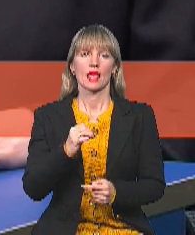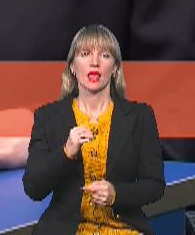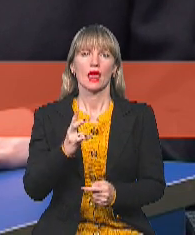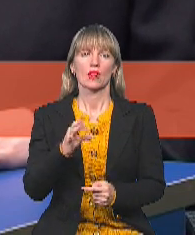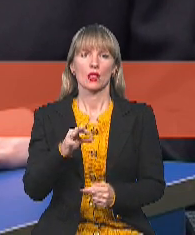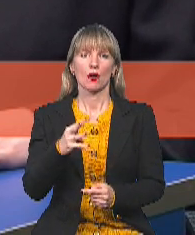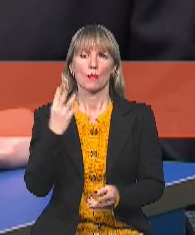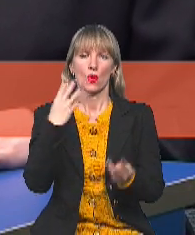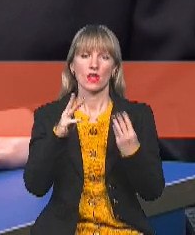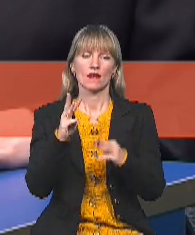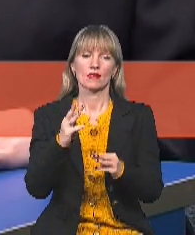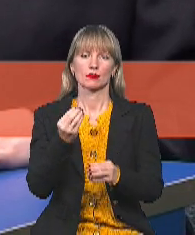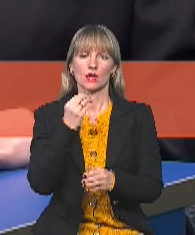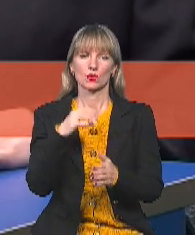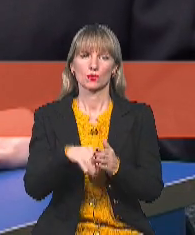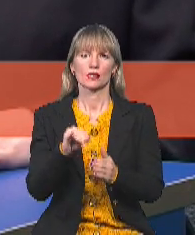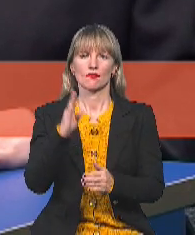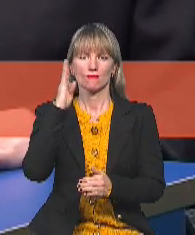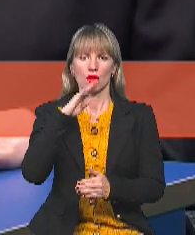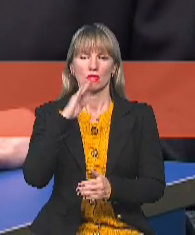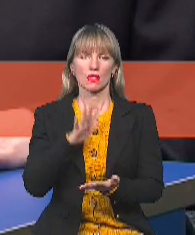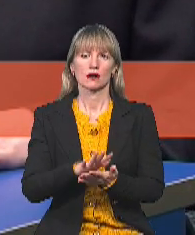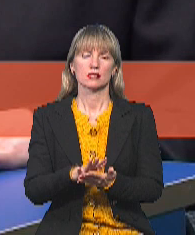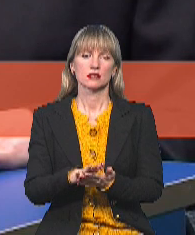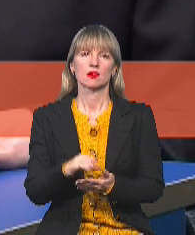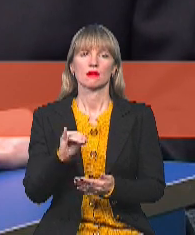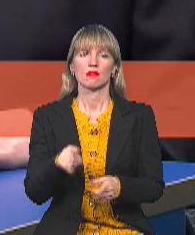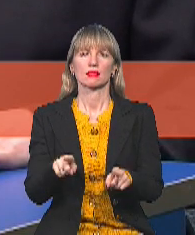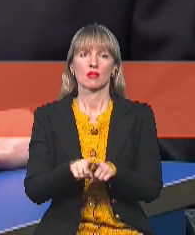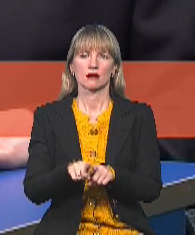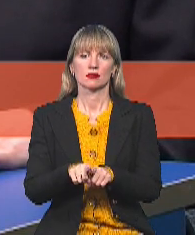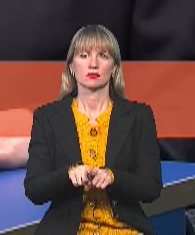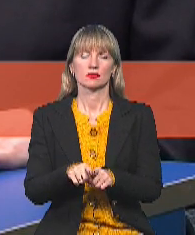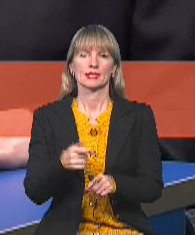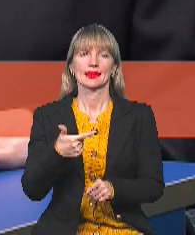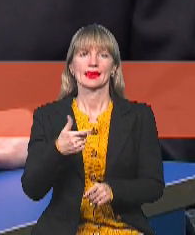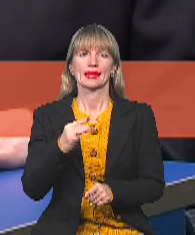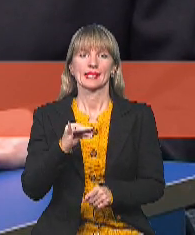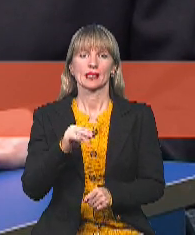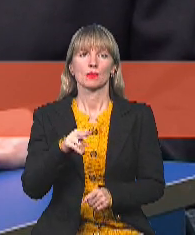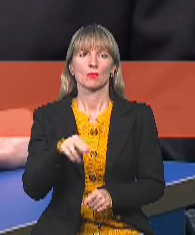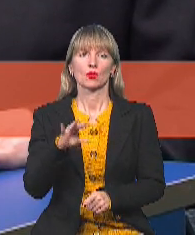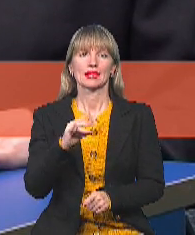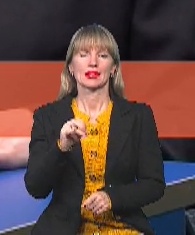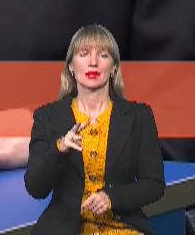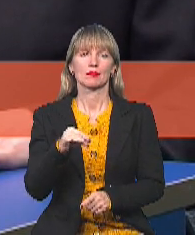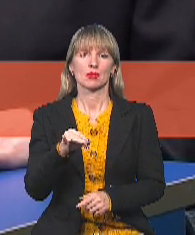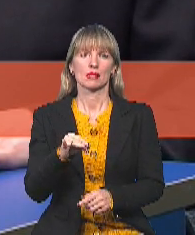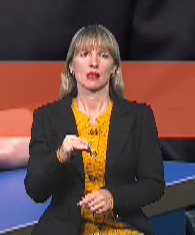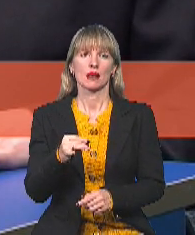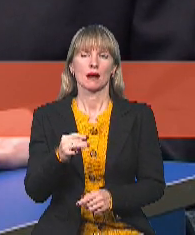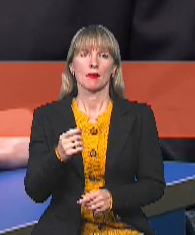генномодифицированные и так далее. И в воде. Вот. Также гиподинамия, отсутствие физической